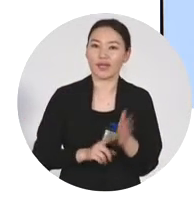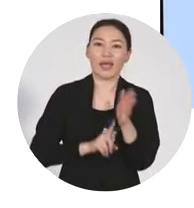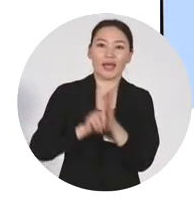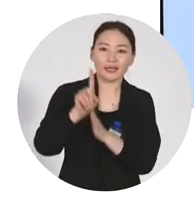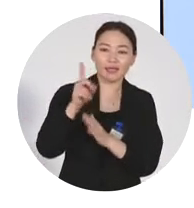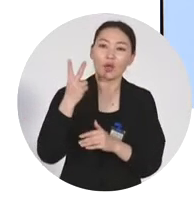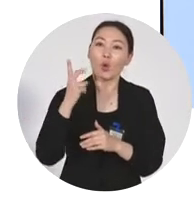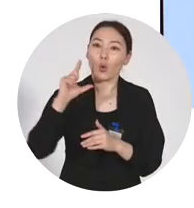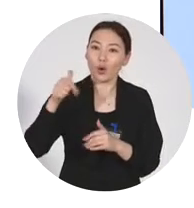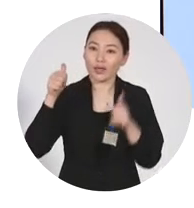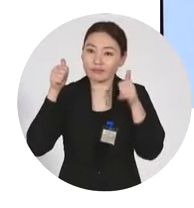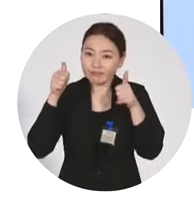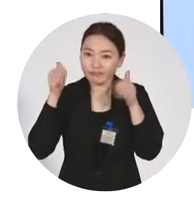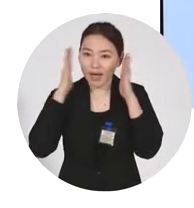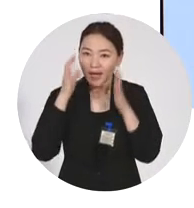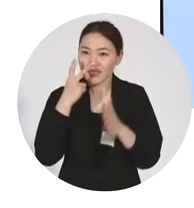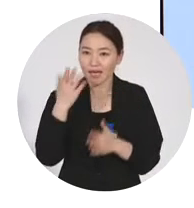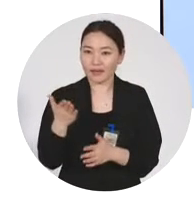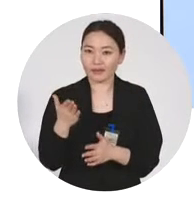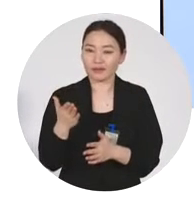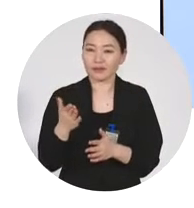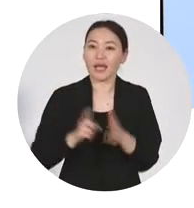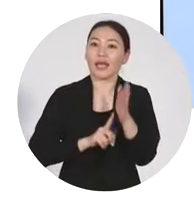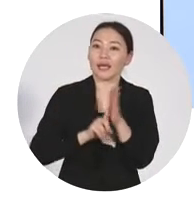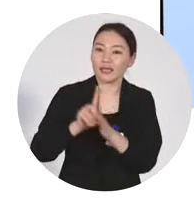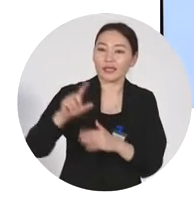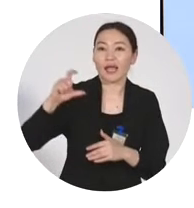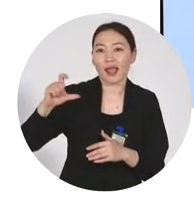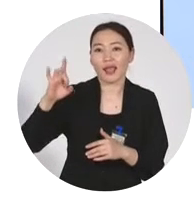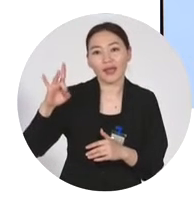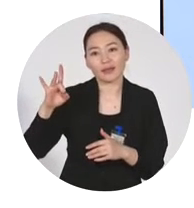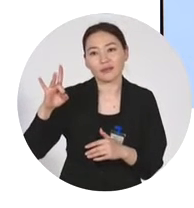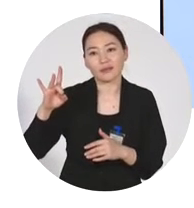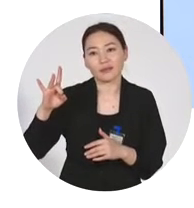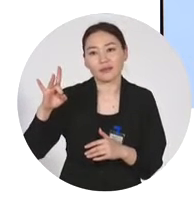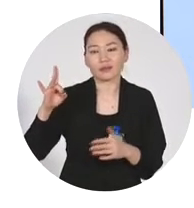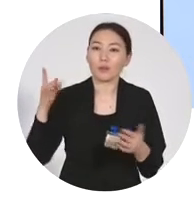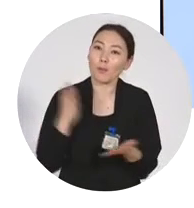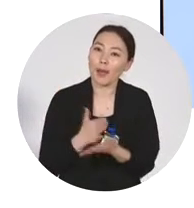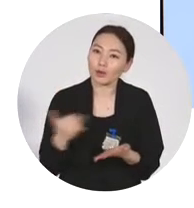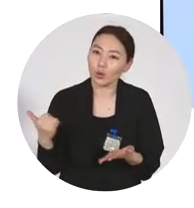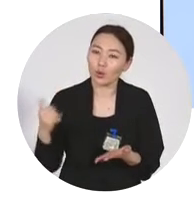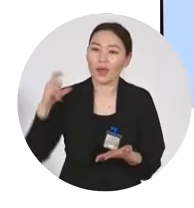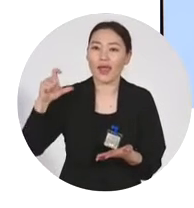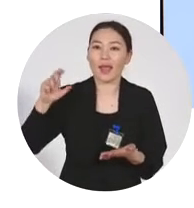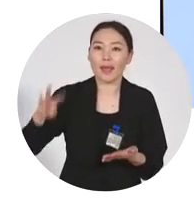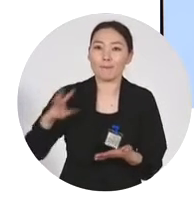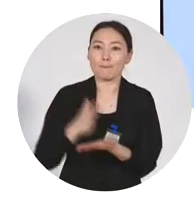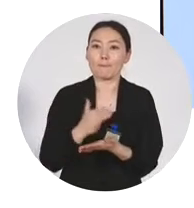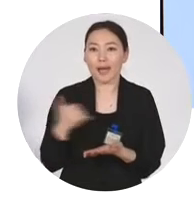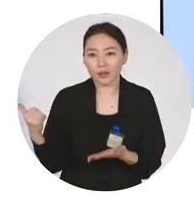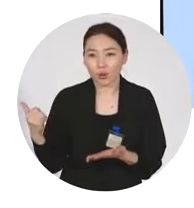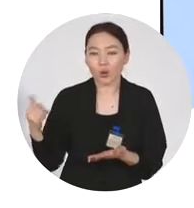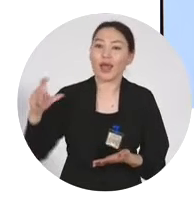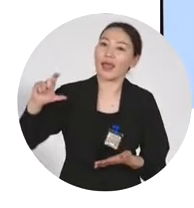харах хэрэгтэй. За үг тухайн үг ир үг үү им үг үү гэдгийг харах хэрэгтэй. Мөн энэ үг ихшгээр төгссөн байна уу? Гэвэлчээр төгссөн